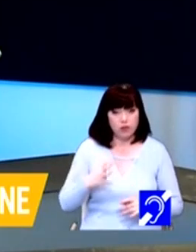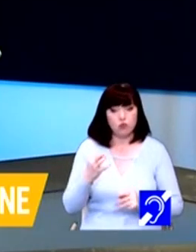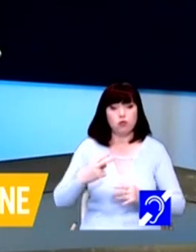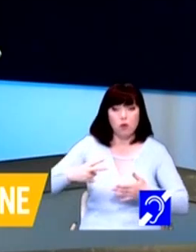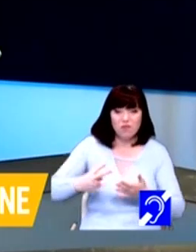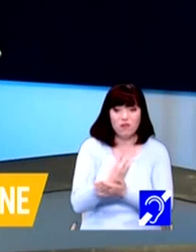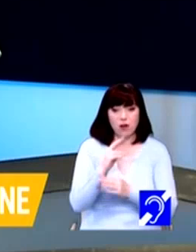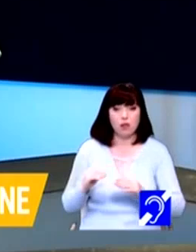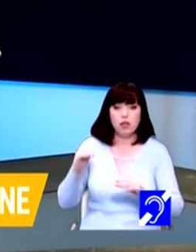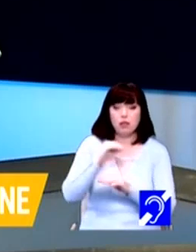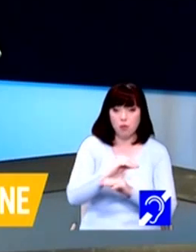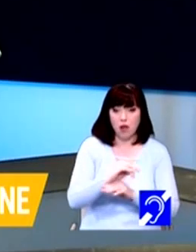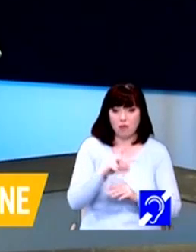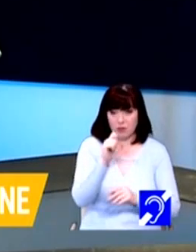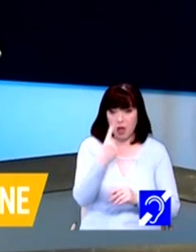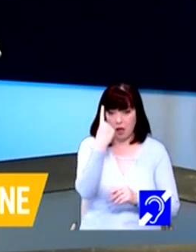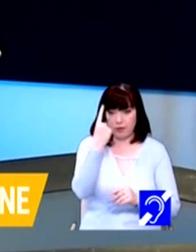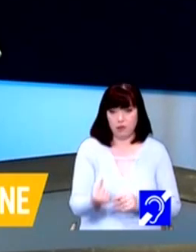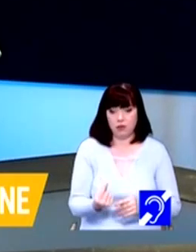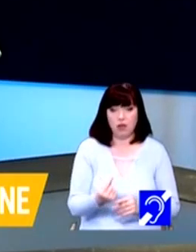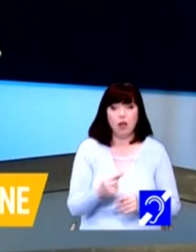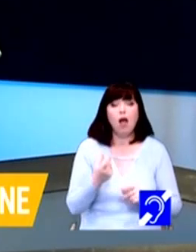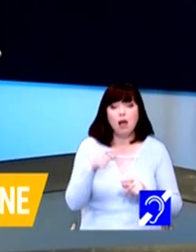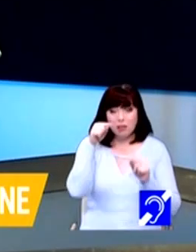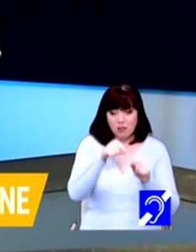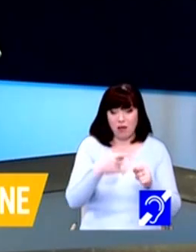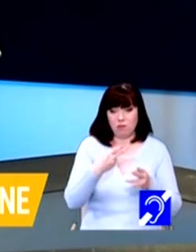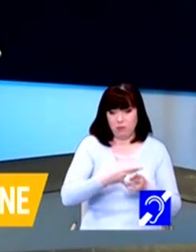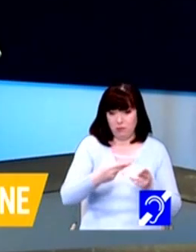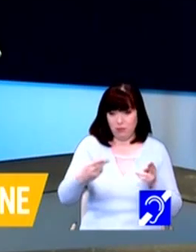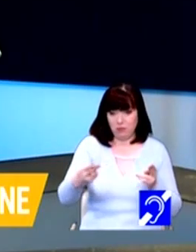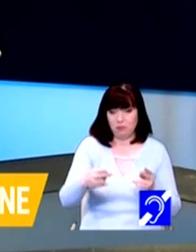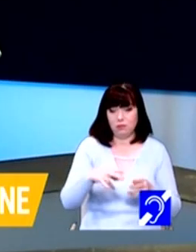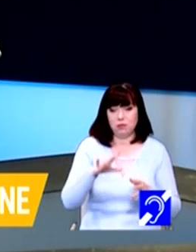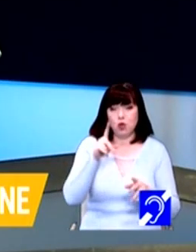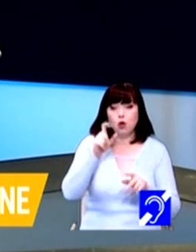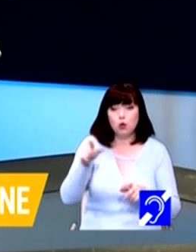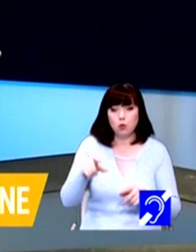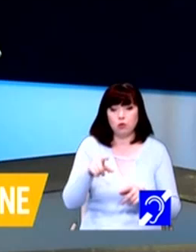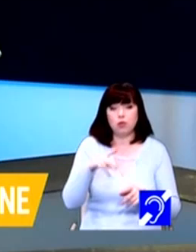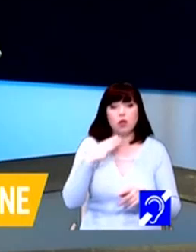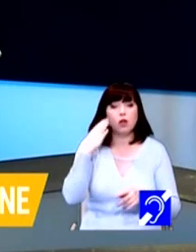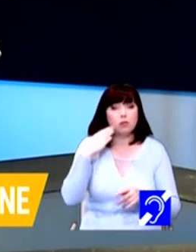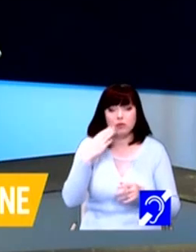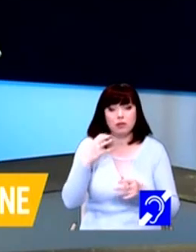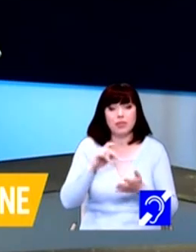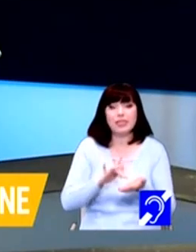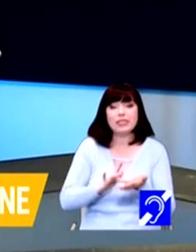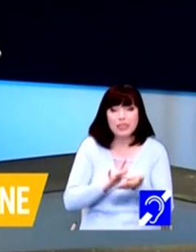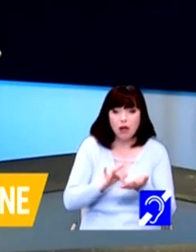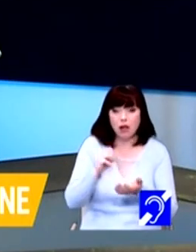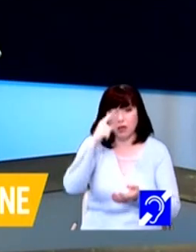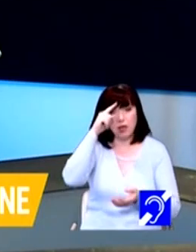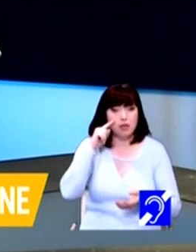dubleze capacitatea doar într-o zi. În mare parte, în complexul sportiv sunt cazate persoanele de origine romă și cetățenii